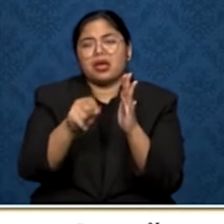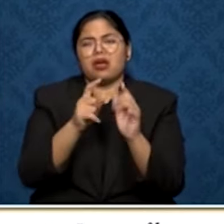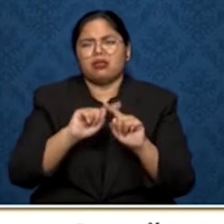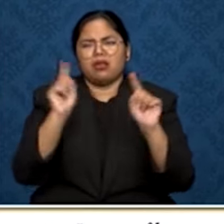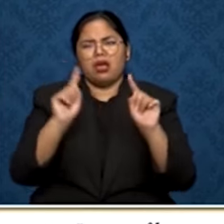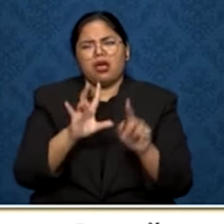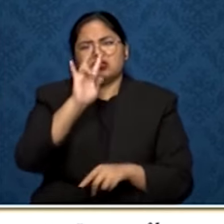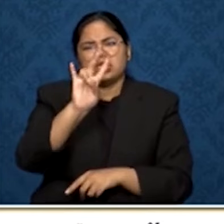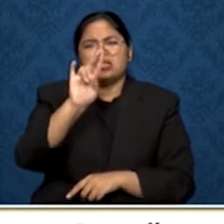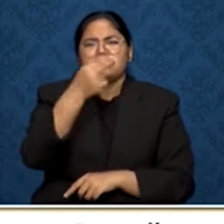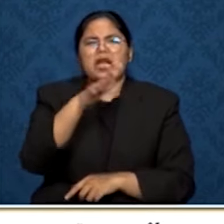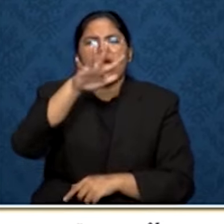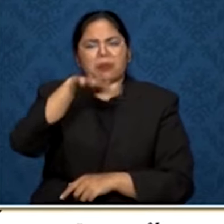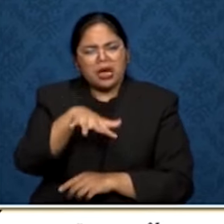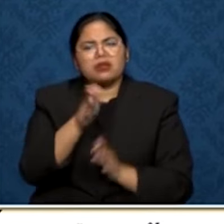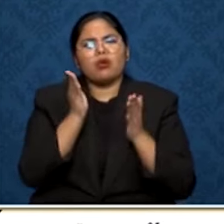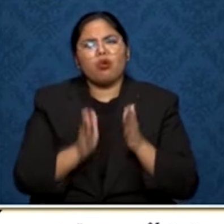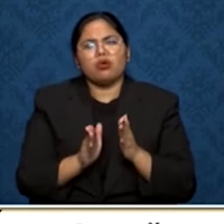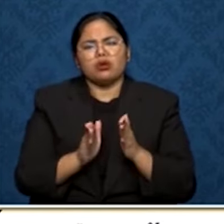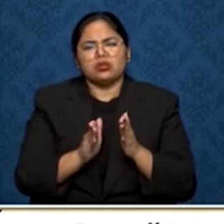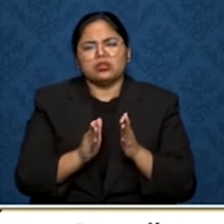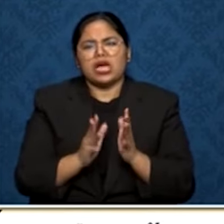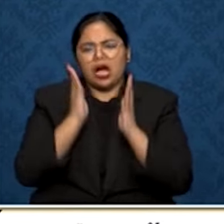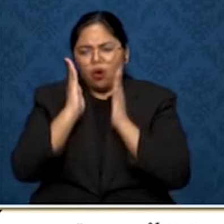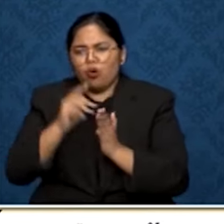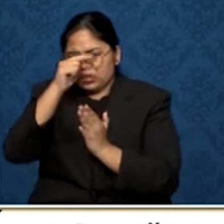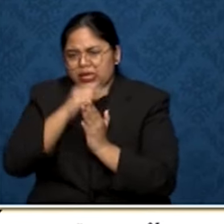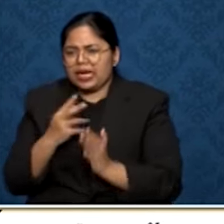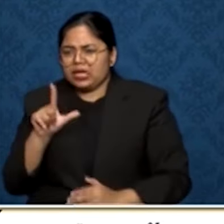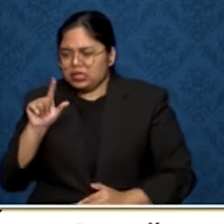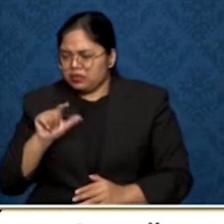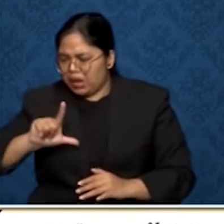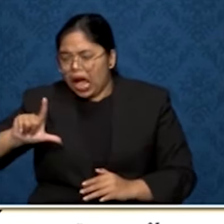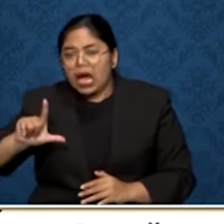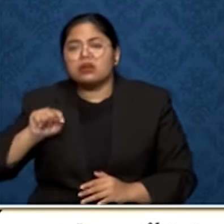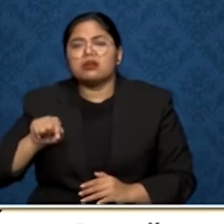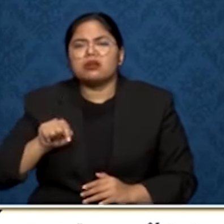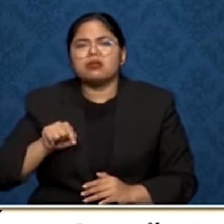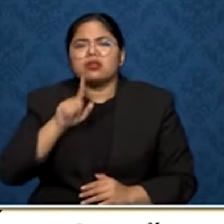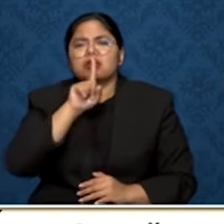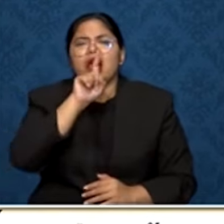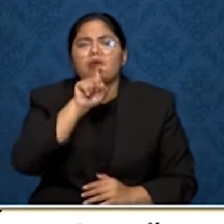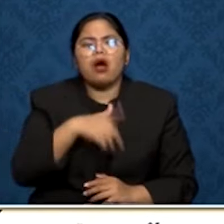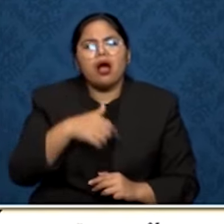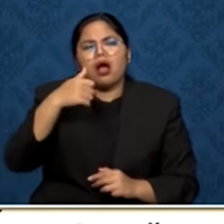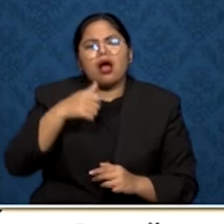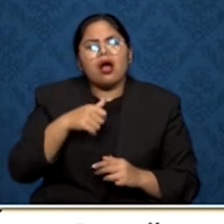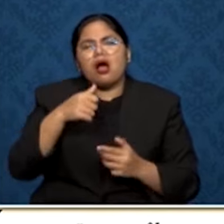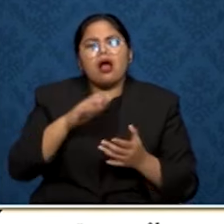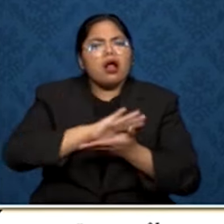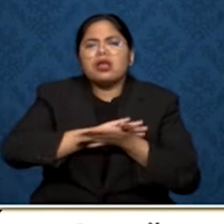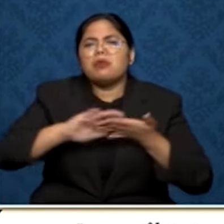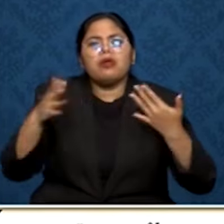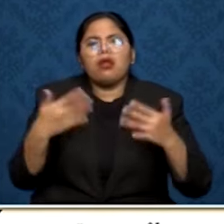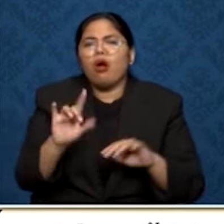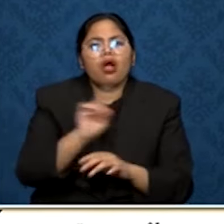75,000 คนจาก 20 ล้านคนเนี่ยวัไหนเสรจครับและต่อมาครั แน่ตอนครัเลือกกใช้ก็ประมา